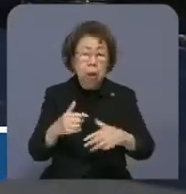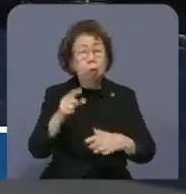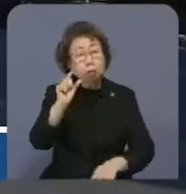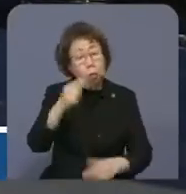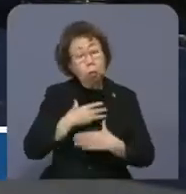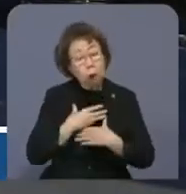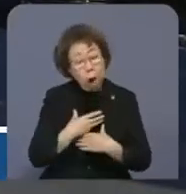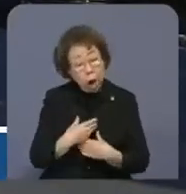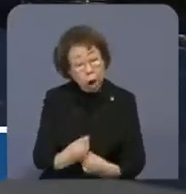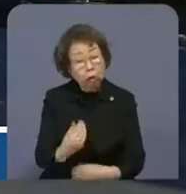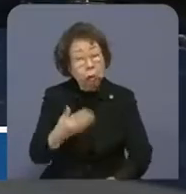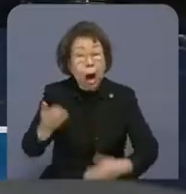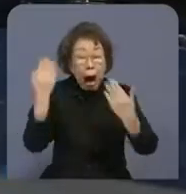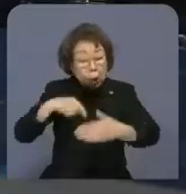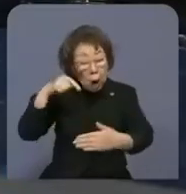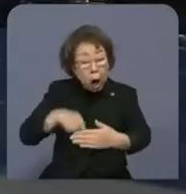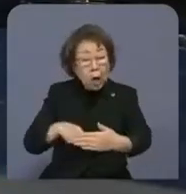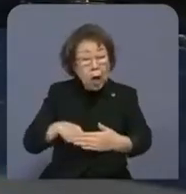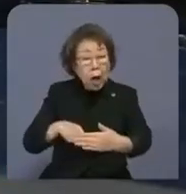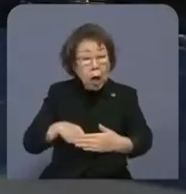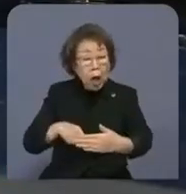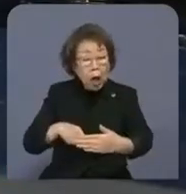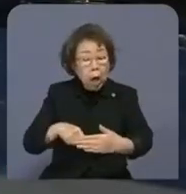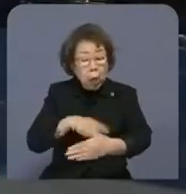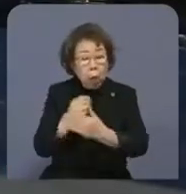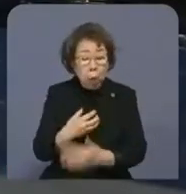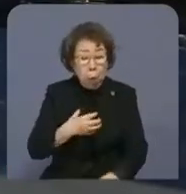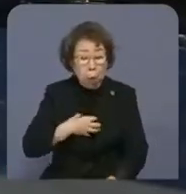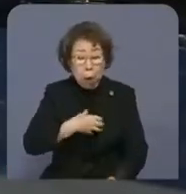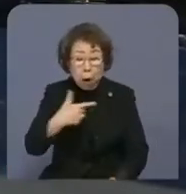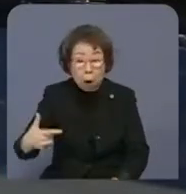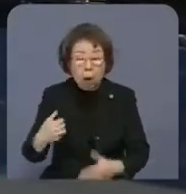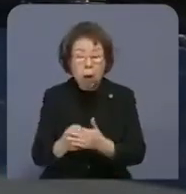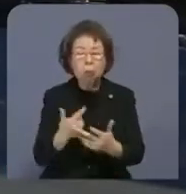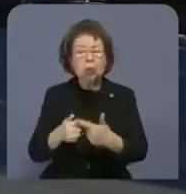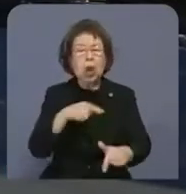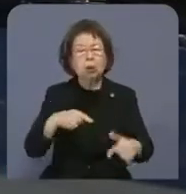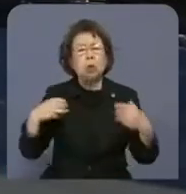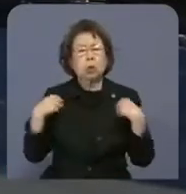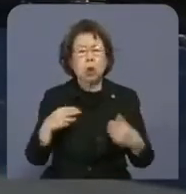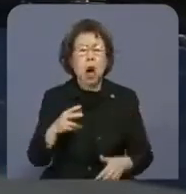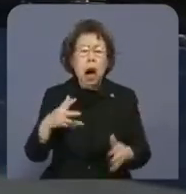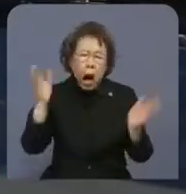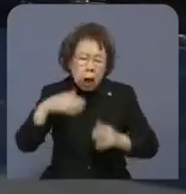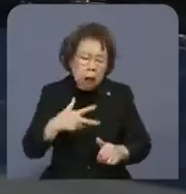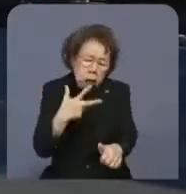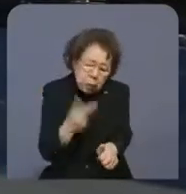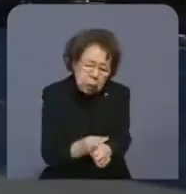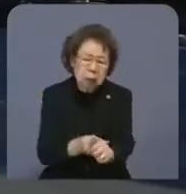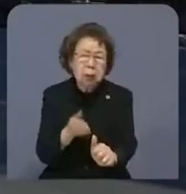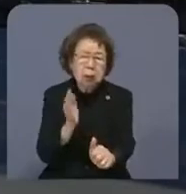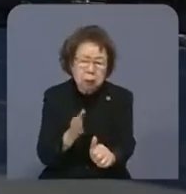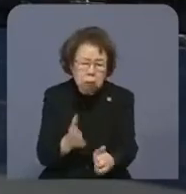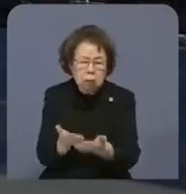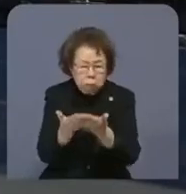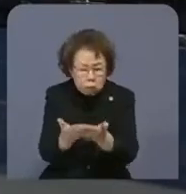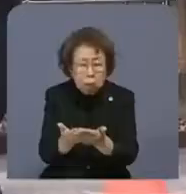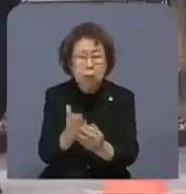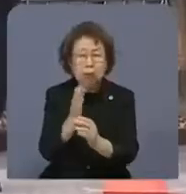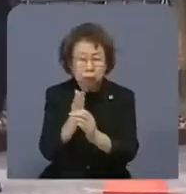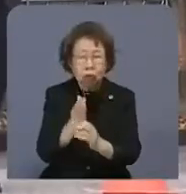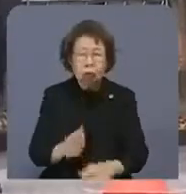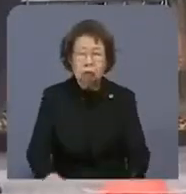안정적으로 유지되던 학교 내 방역 상황을 위협하면서 부산시 교육청도 학생 백신 접종을 적극 호소하고